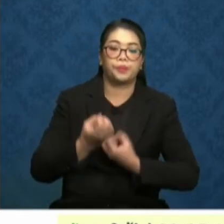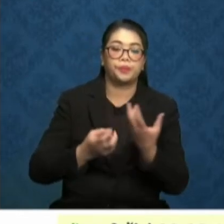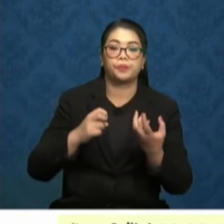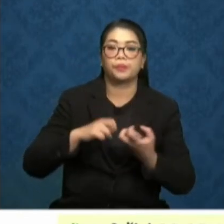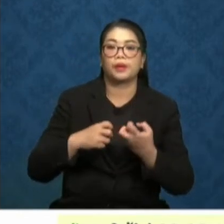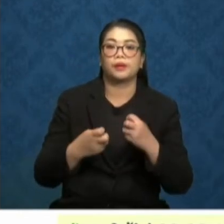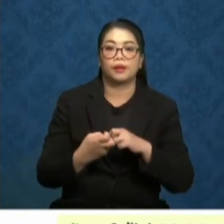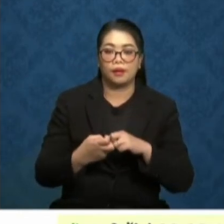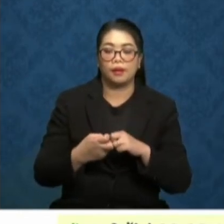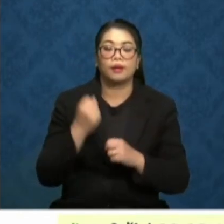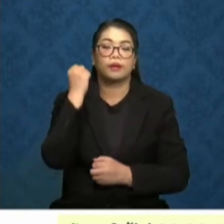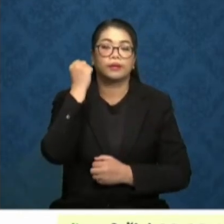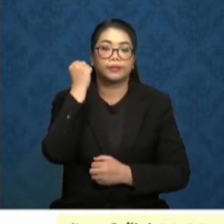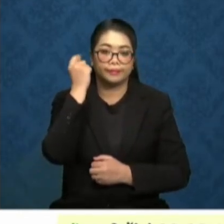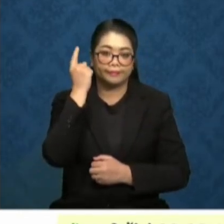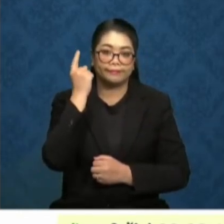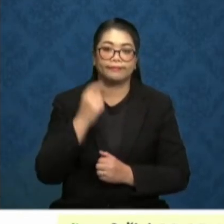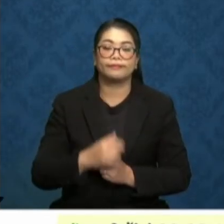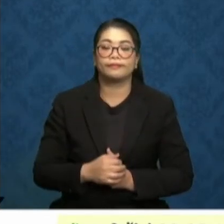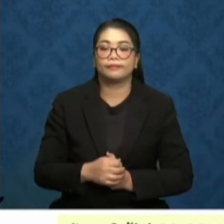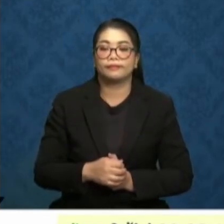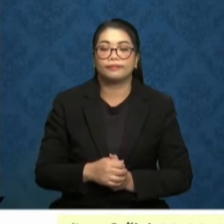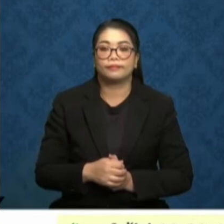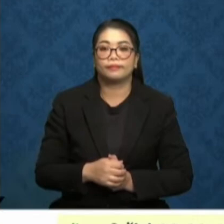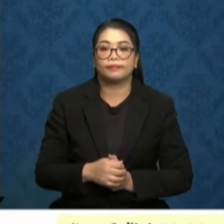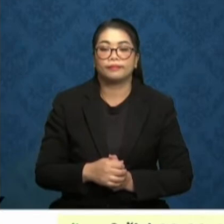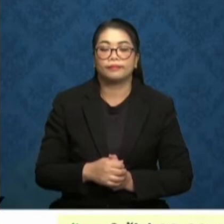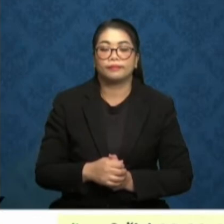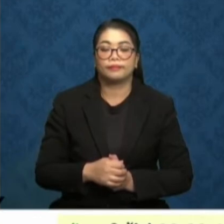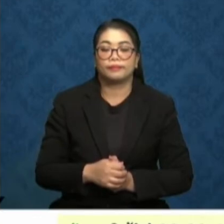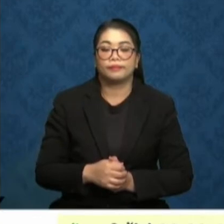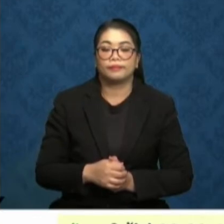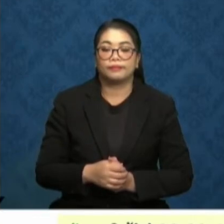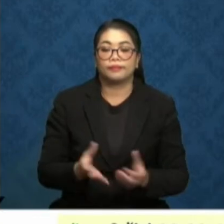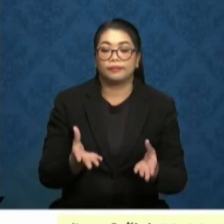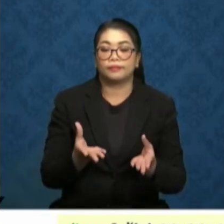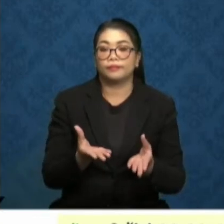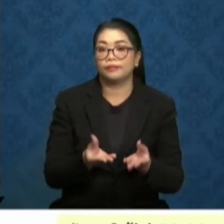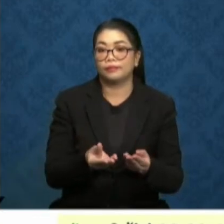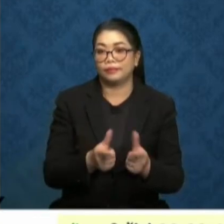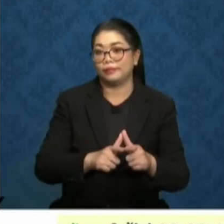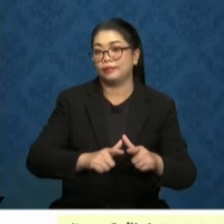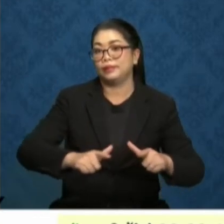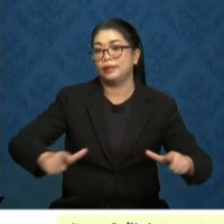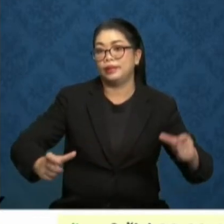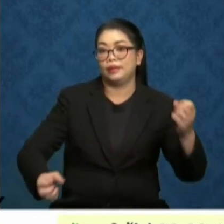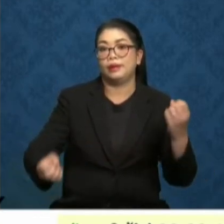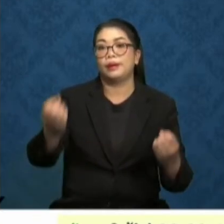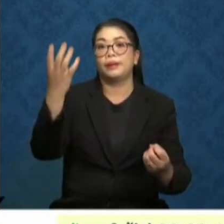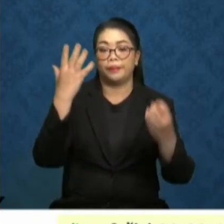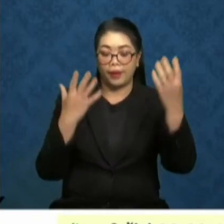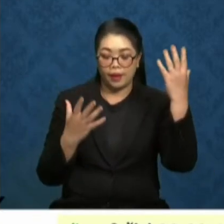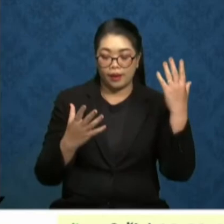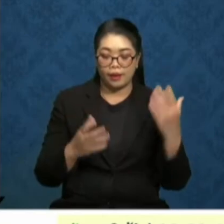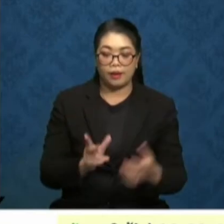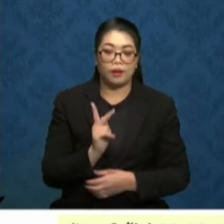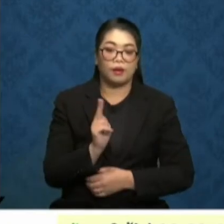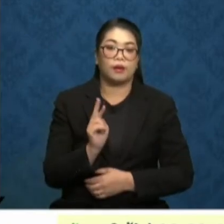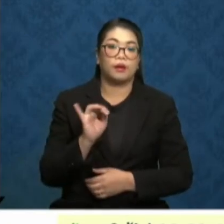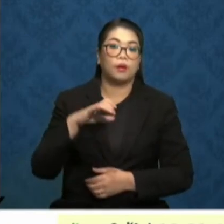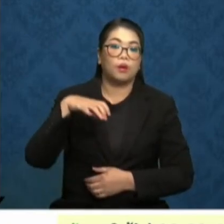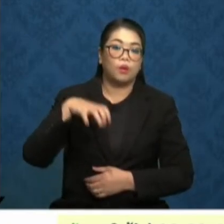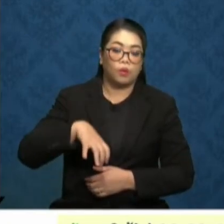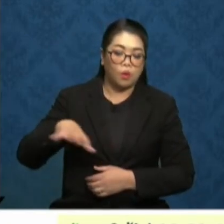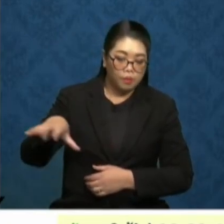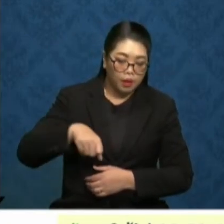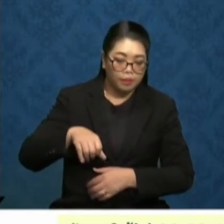บ ผมขอเรยอยนี้นะครับวาพื้ที่ปาสงว นัชาตที่โคมสงเสรมสารกรได้นำไปบ